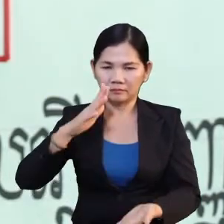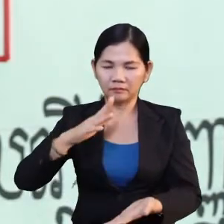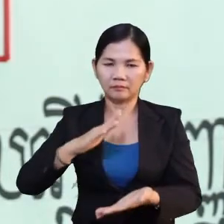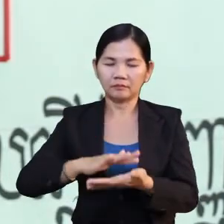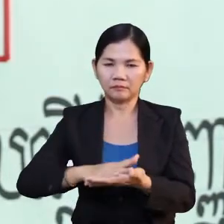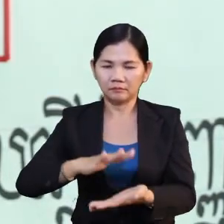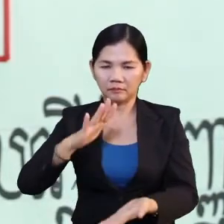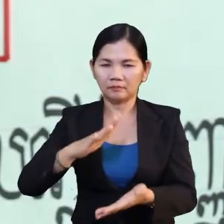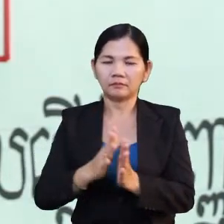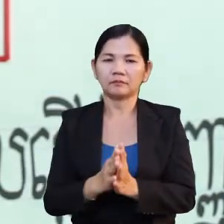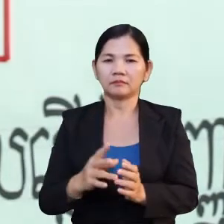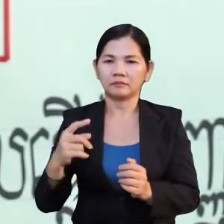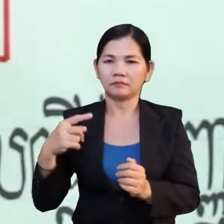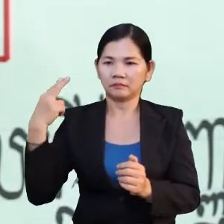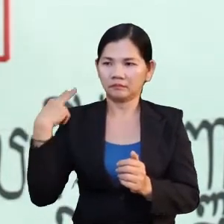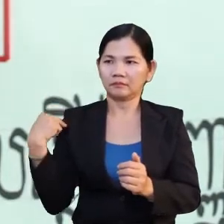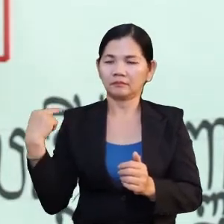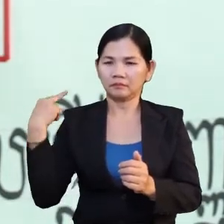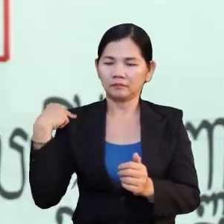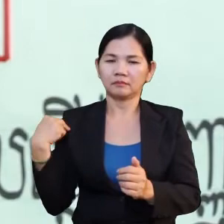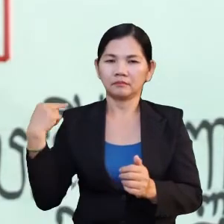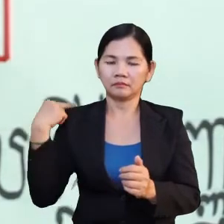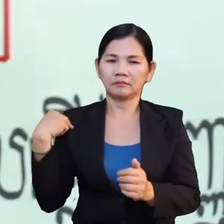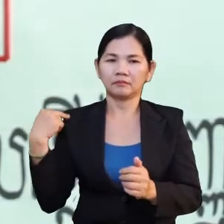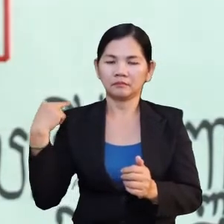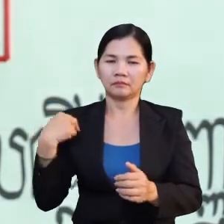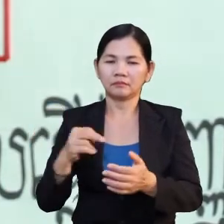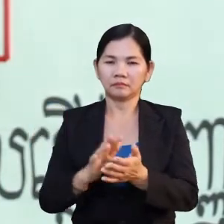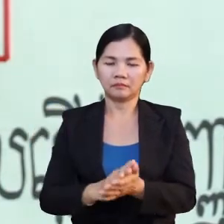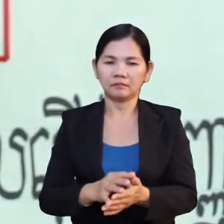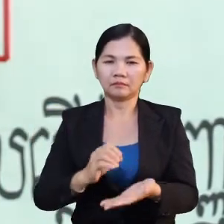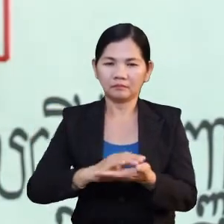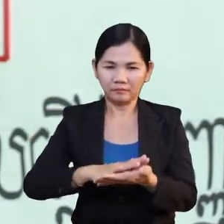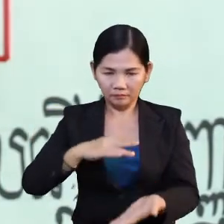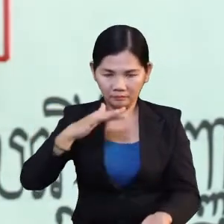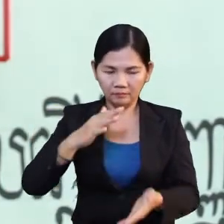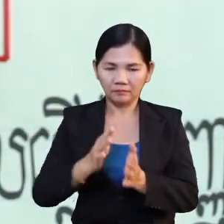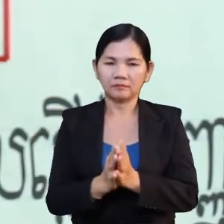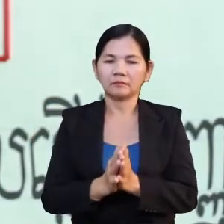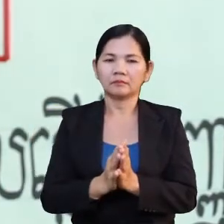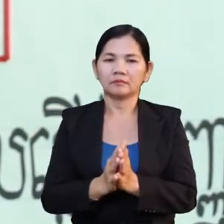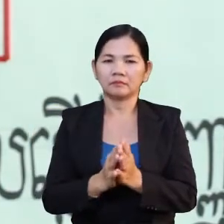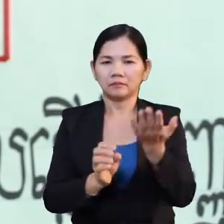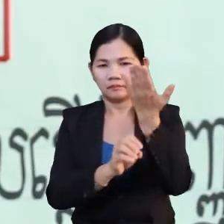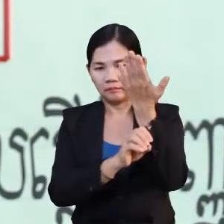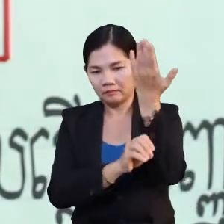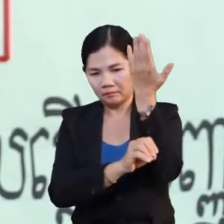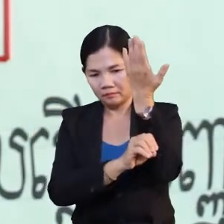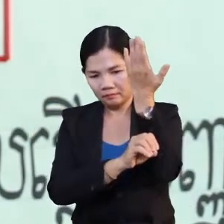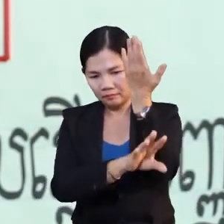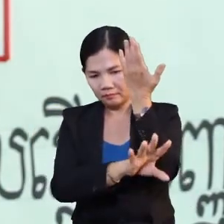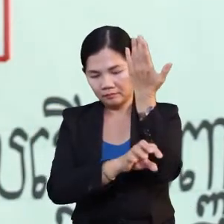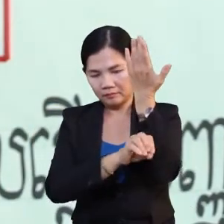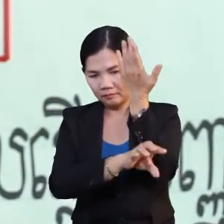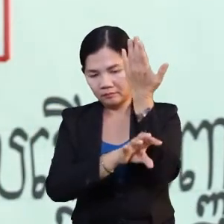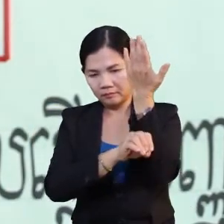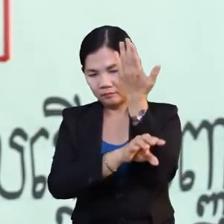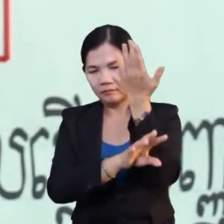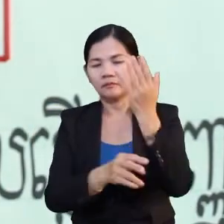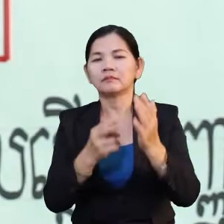ណ៌លឿងញ៉ាំពណ៌លឿងហ្នឹងកូនបញ្ជាក់ប្រាប់អ្នកគ្រូឡើងវិញមើលសញ្ញាចរាចរភ្លើងពណ៌លឿងគឺយើងបញ្ជាក់